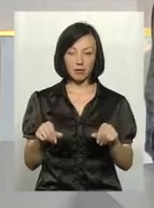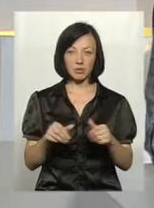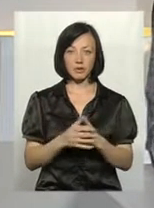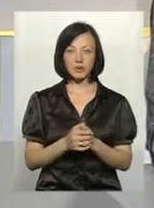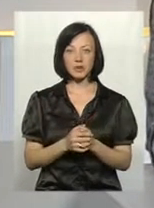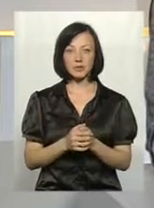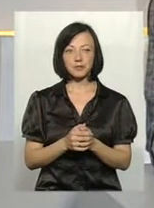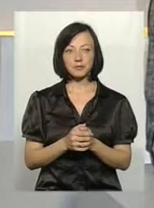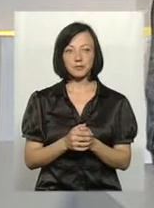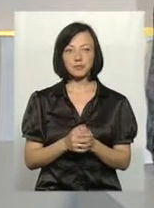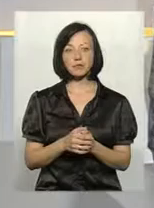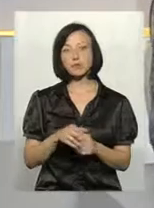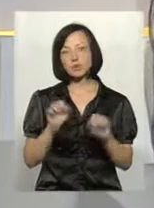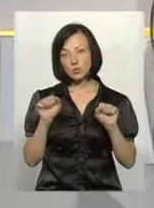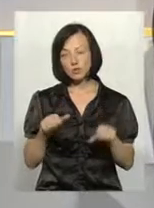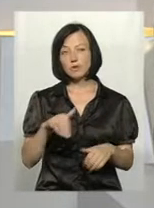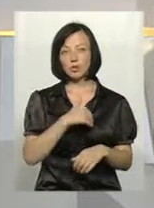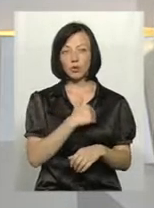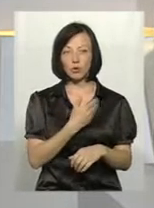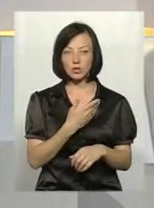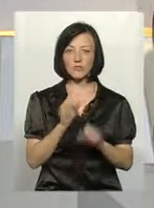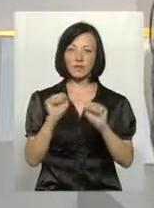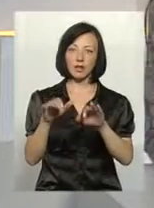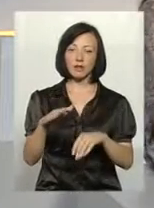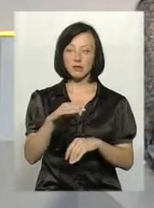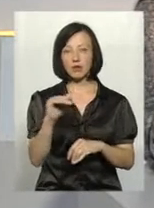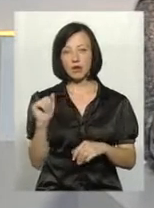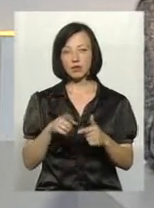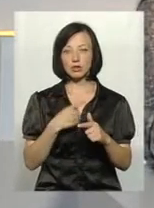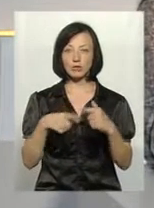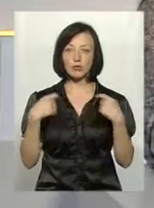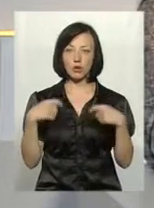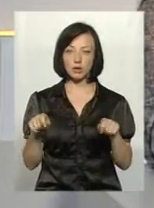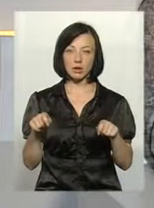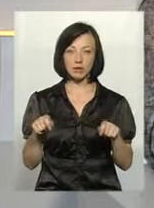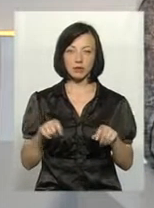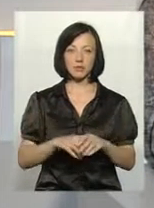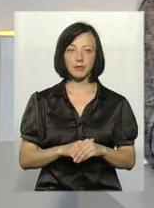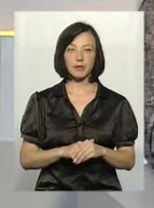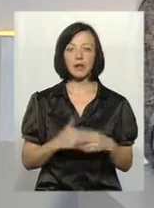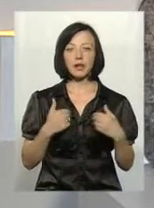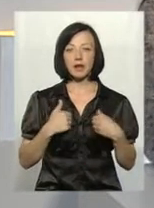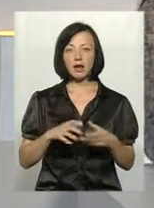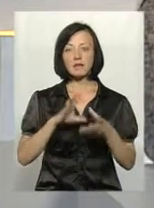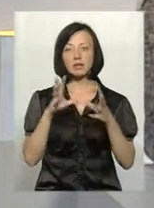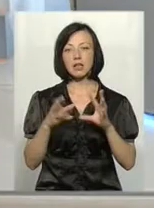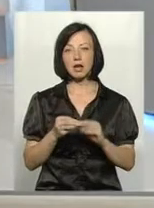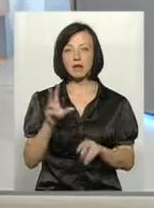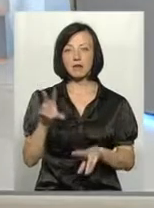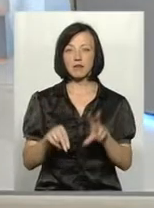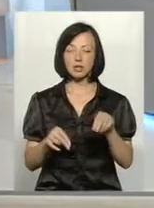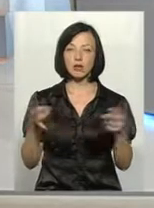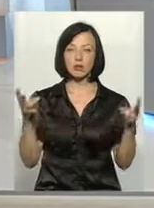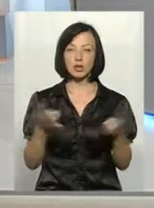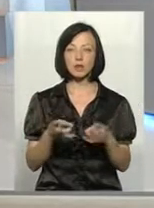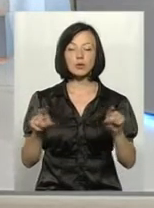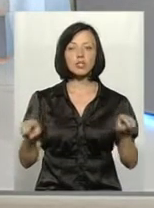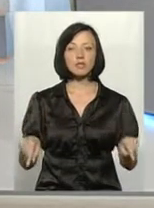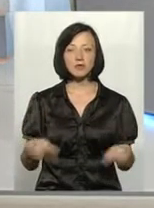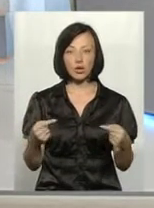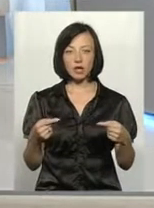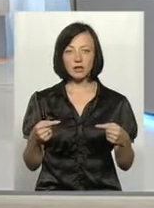але, можливо, і захоче її чи віддати в оренду, чи продати. Ну, я взагалі вважаю, що потрібно створити